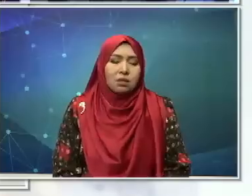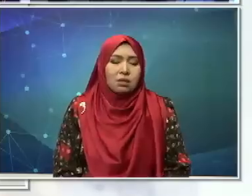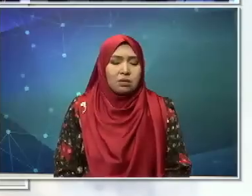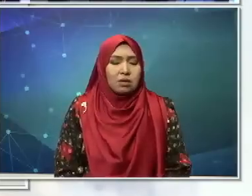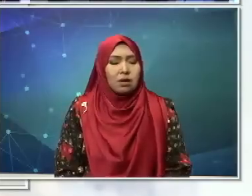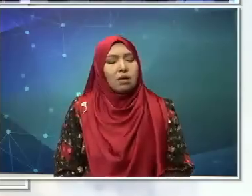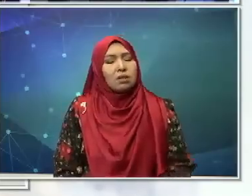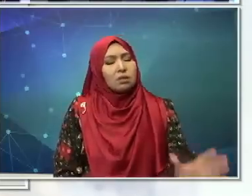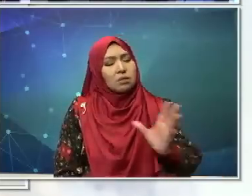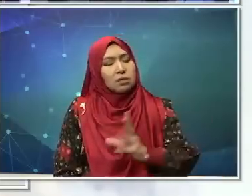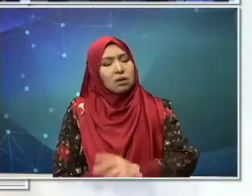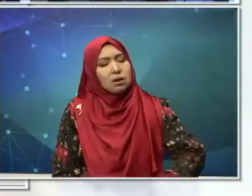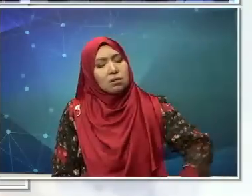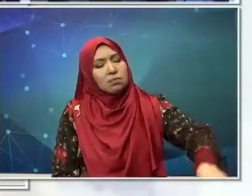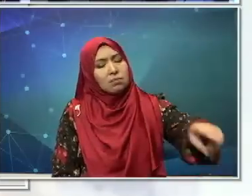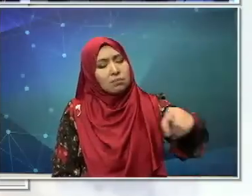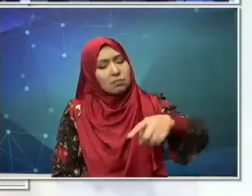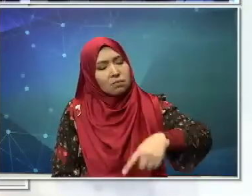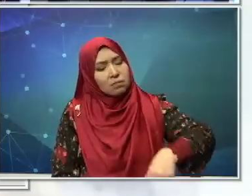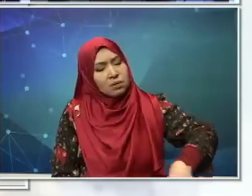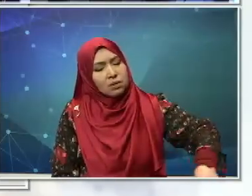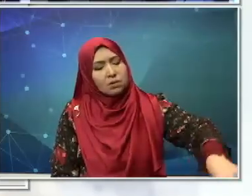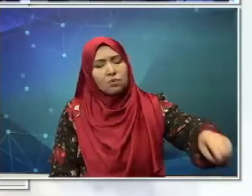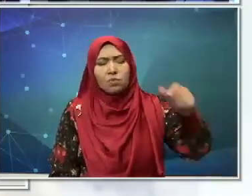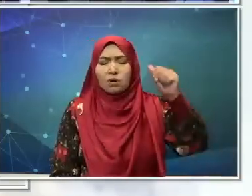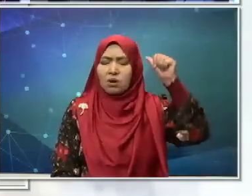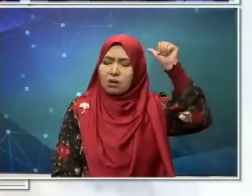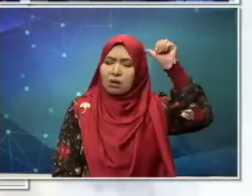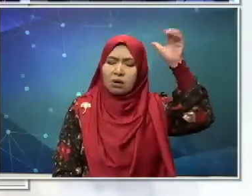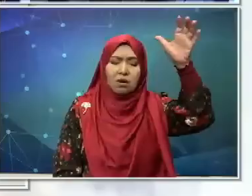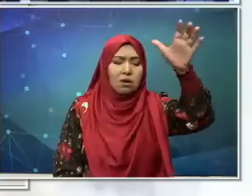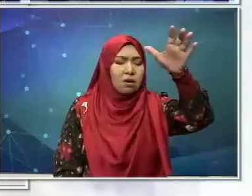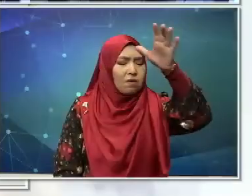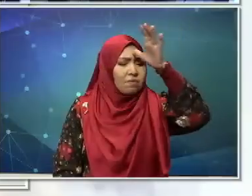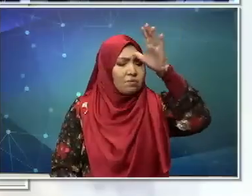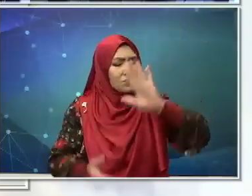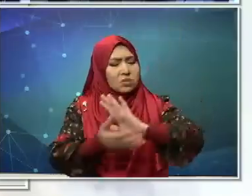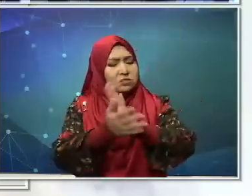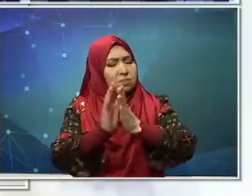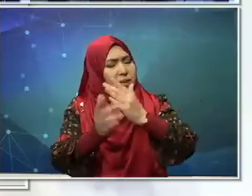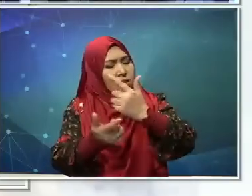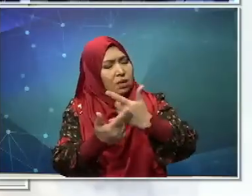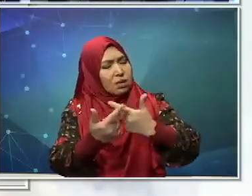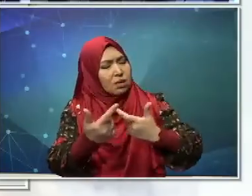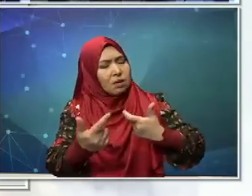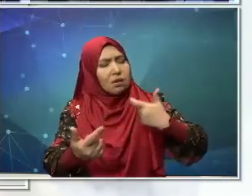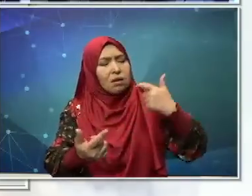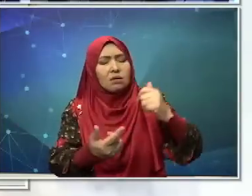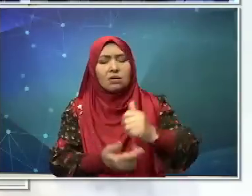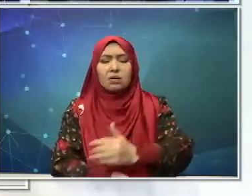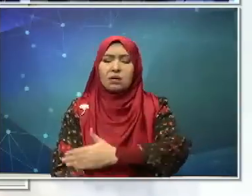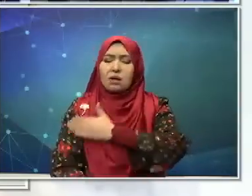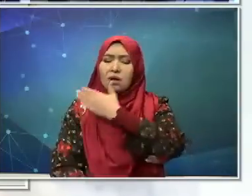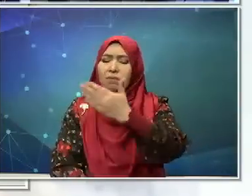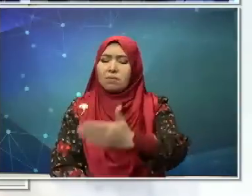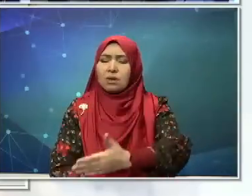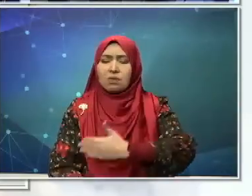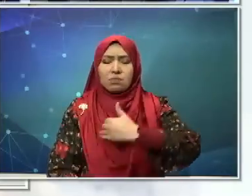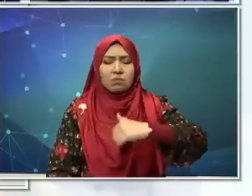Hai wajah lulau bumi naiba digigit juz